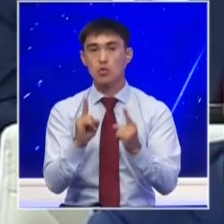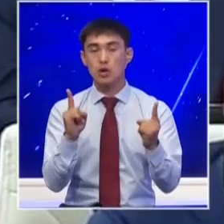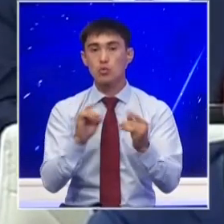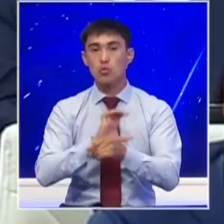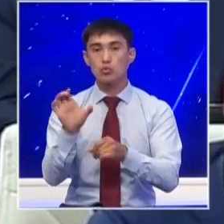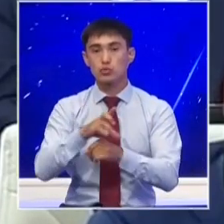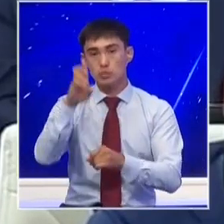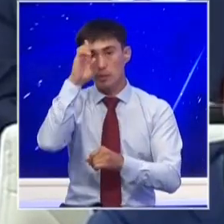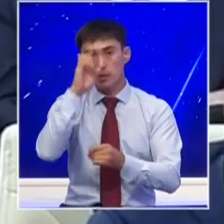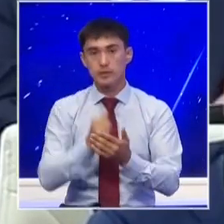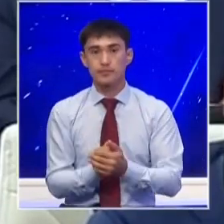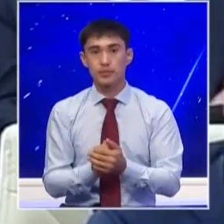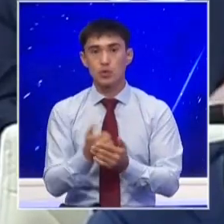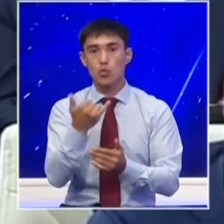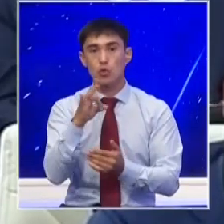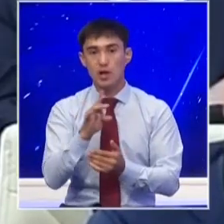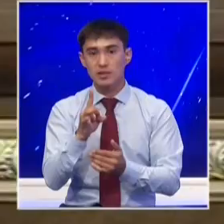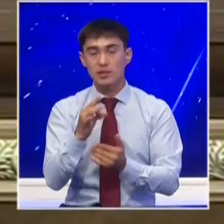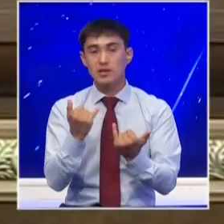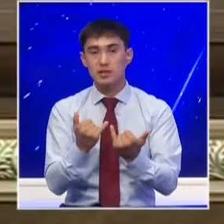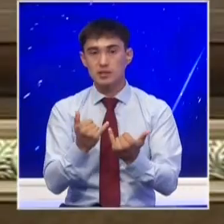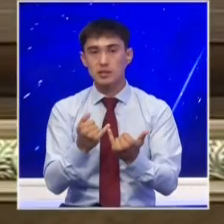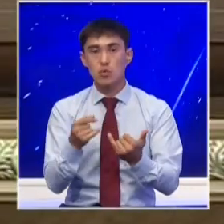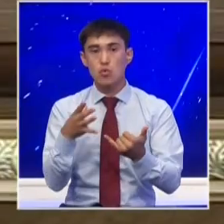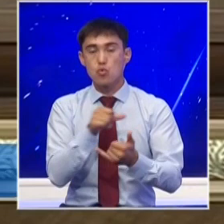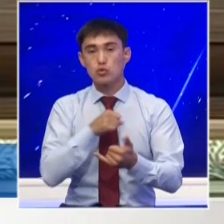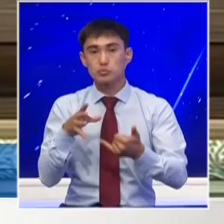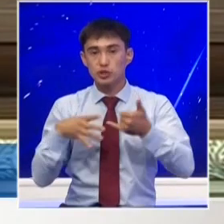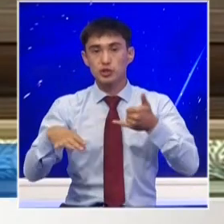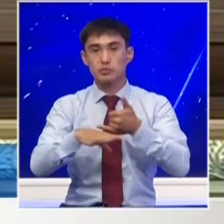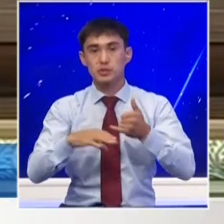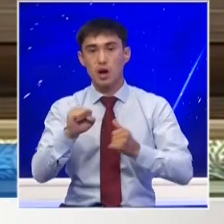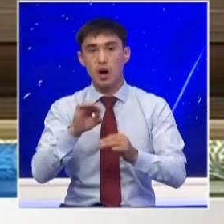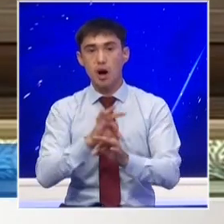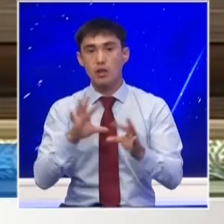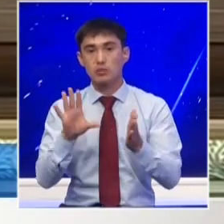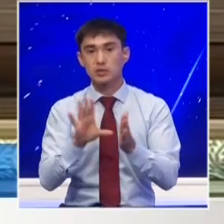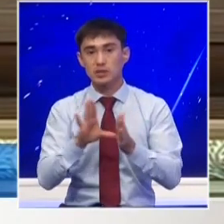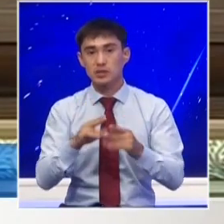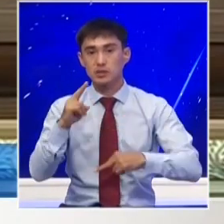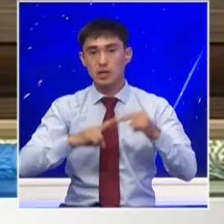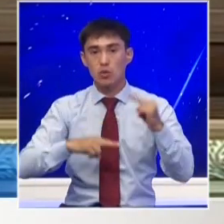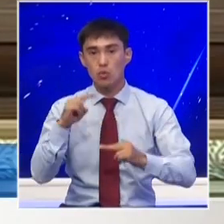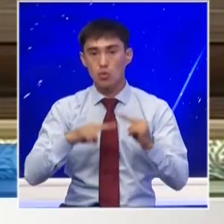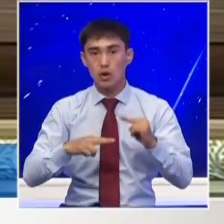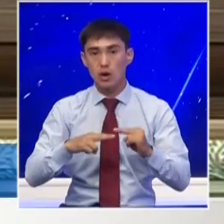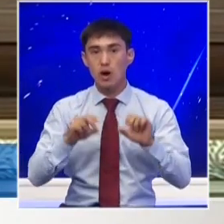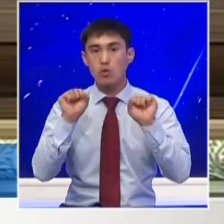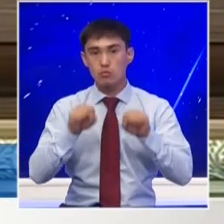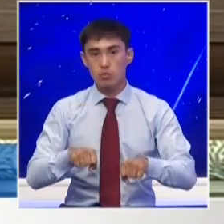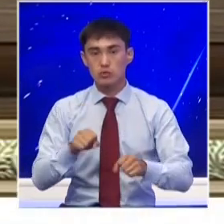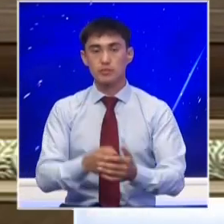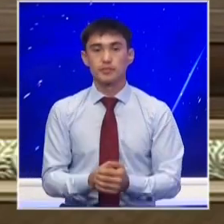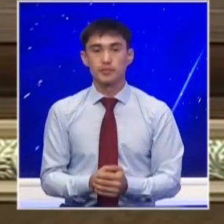өндіруші мемлекет. Ендеше өз жерімізде атом станциясын салуға әбден қағымыз